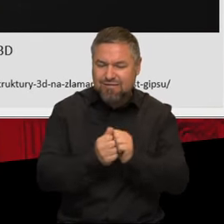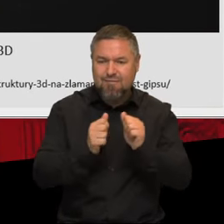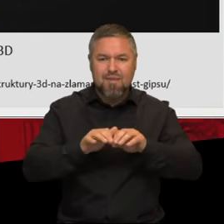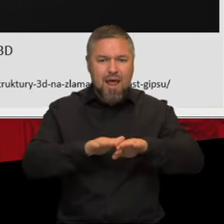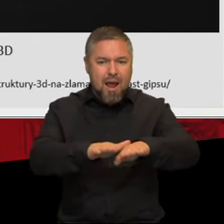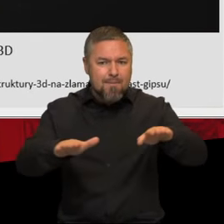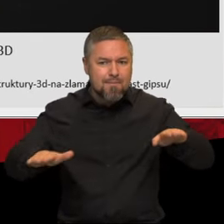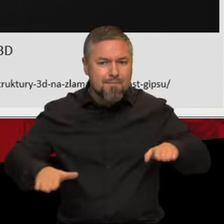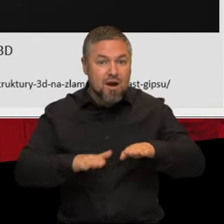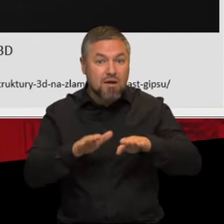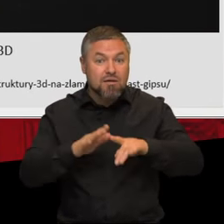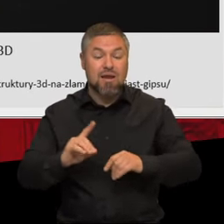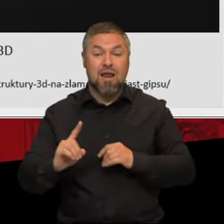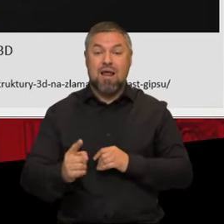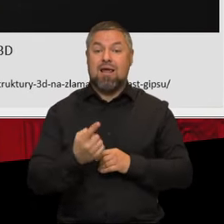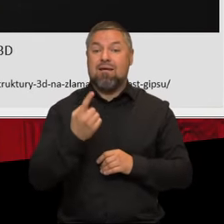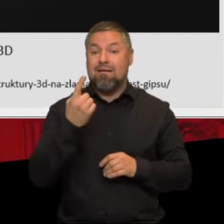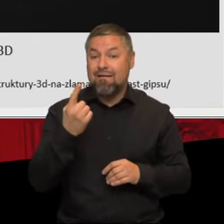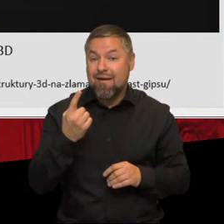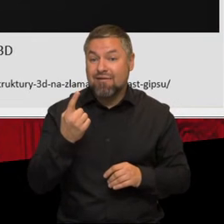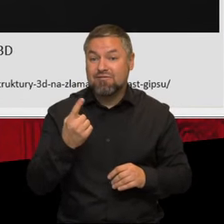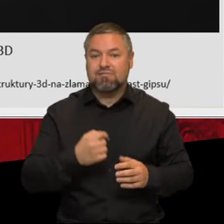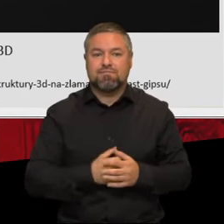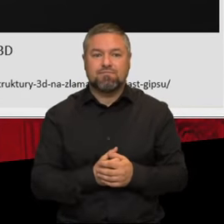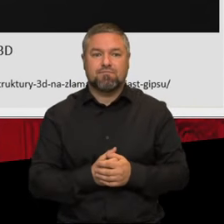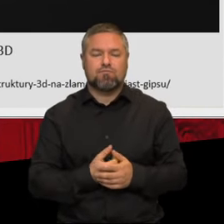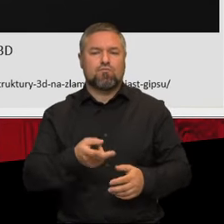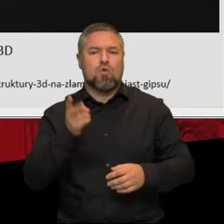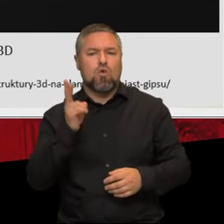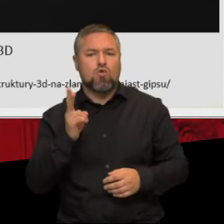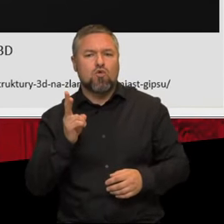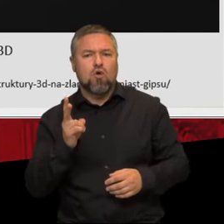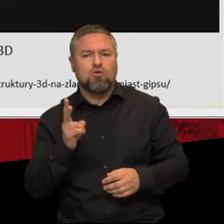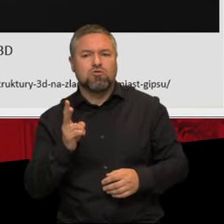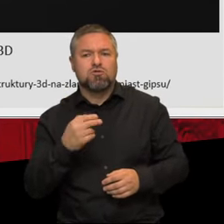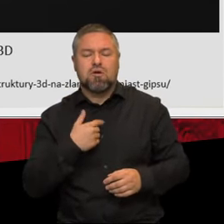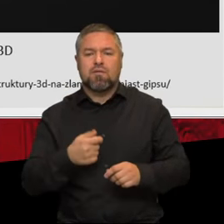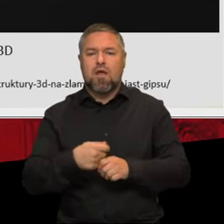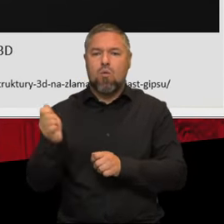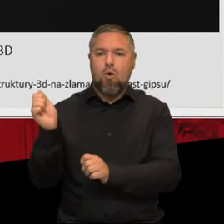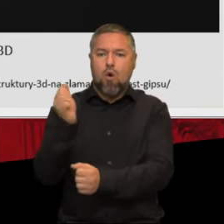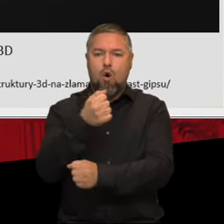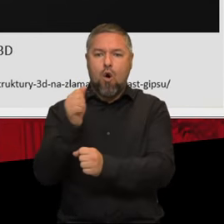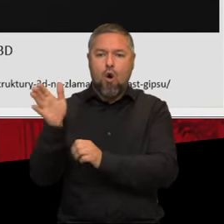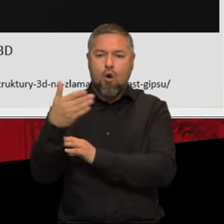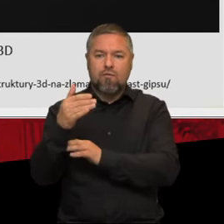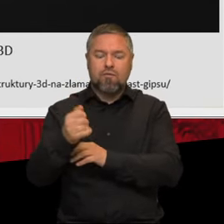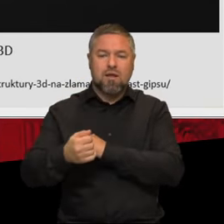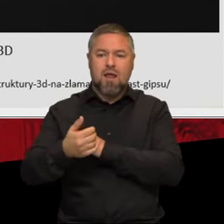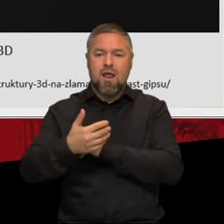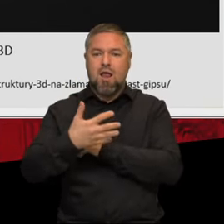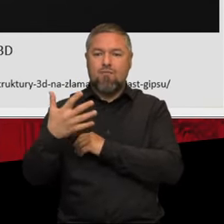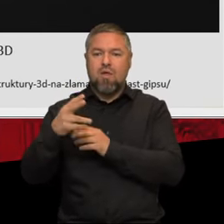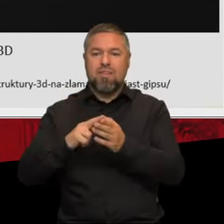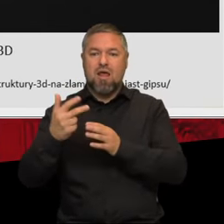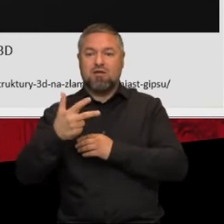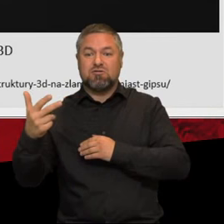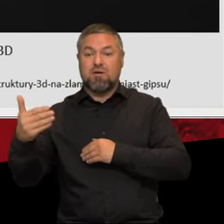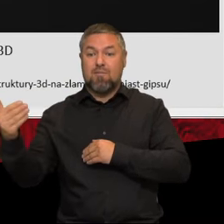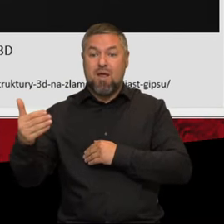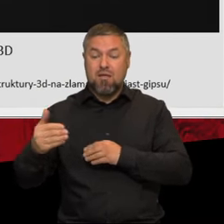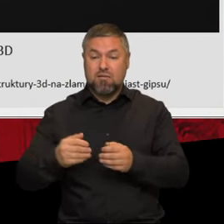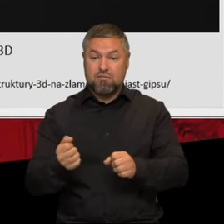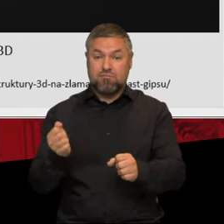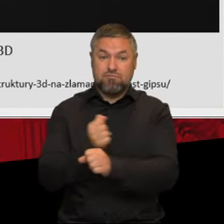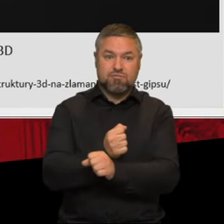basenie, ponieważ pewnego razu ktoś przestawił chorągiewki z 5 na 3 metr i mój